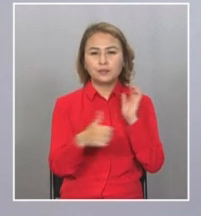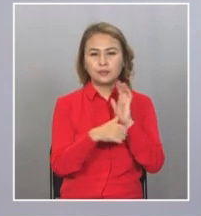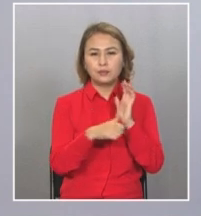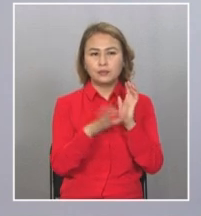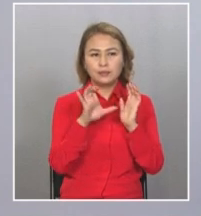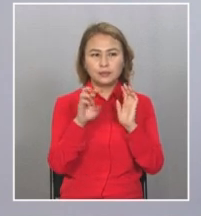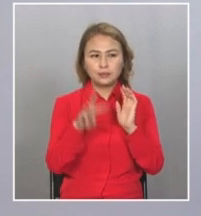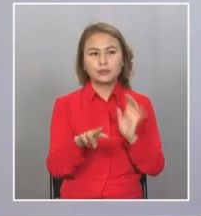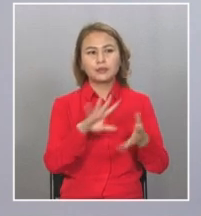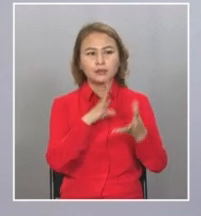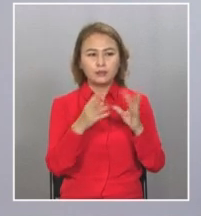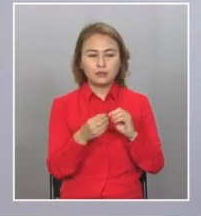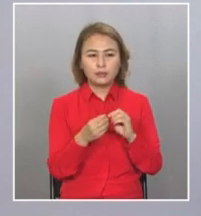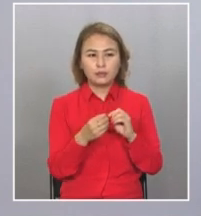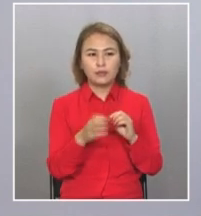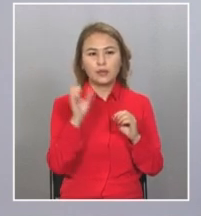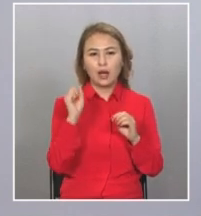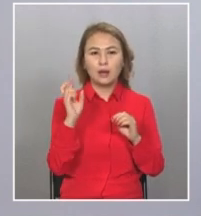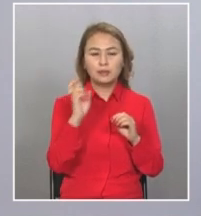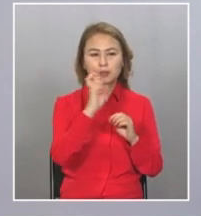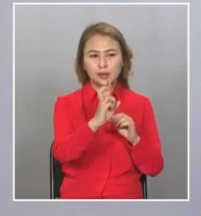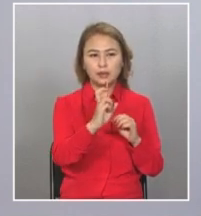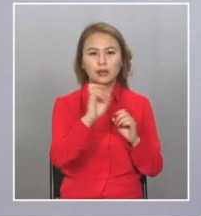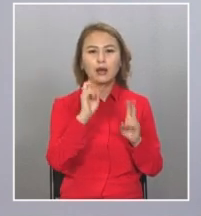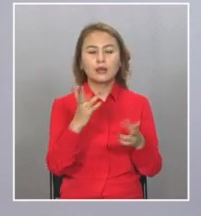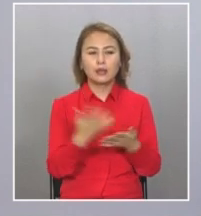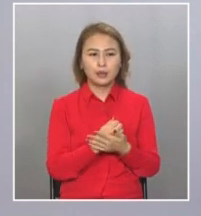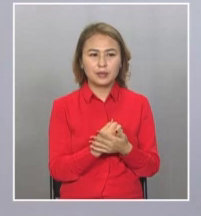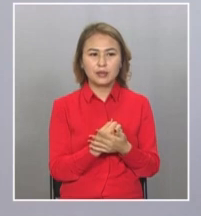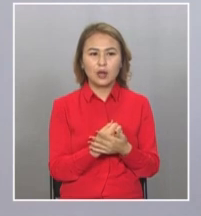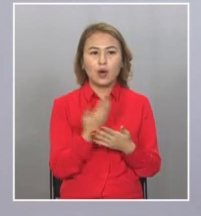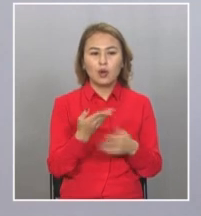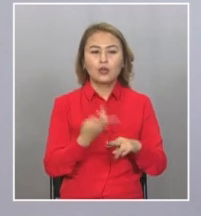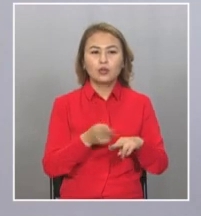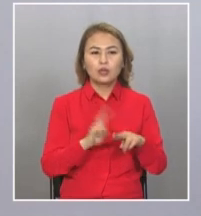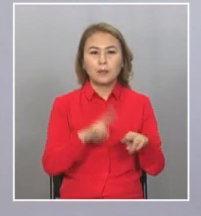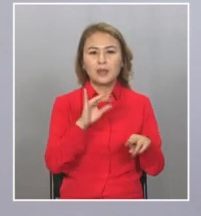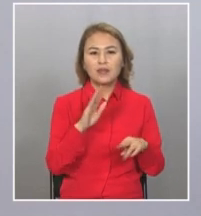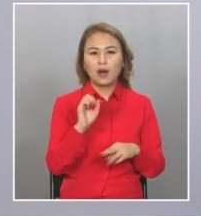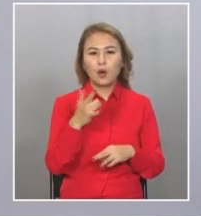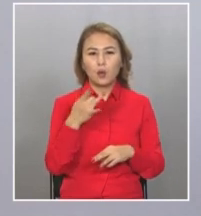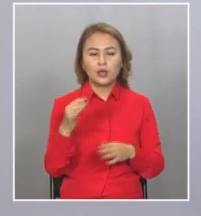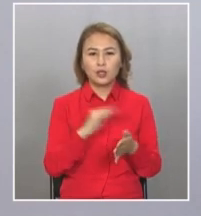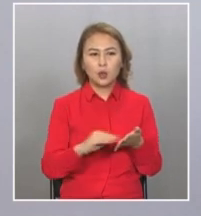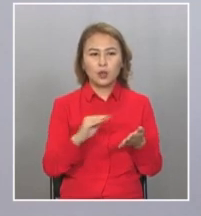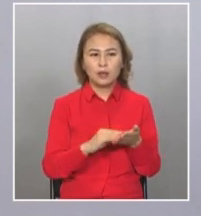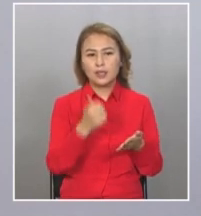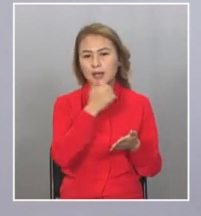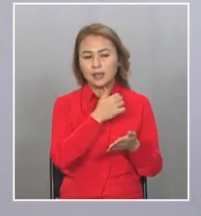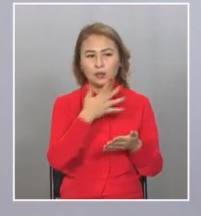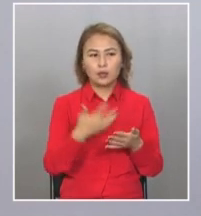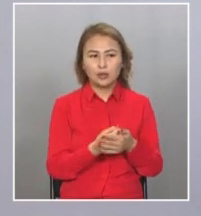тең. Олай болса, АБ гипотенузасын қалай табамыз? Ол үшін Пифагор теоремасын